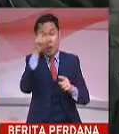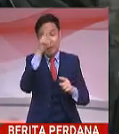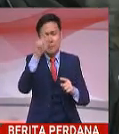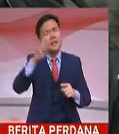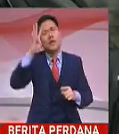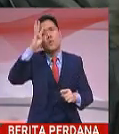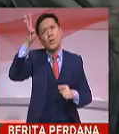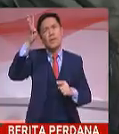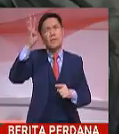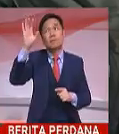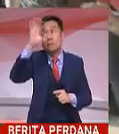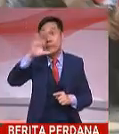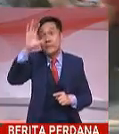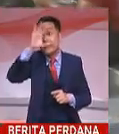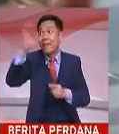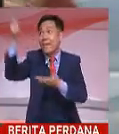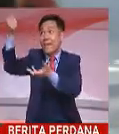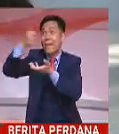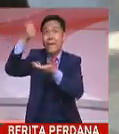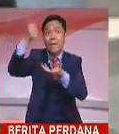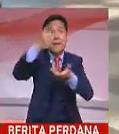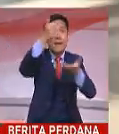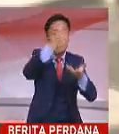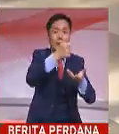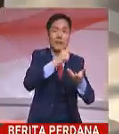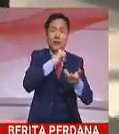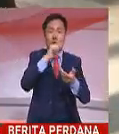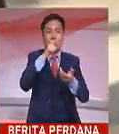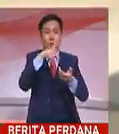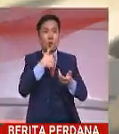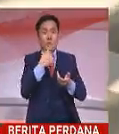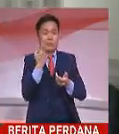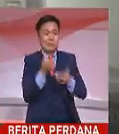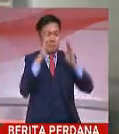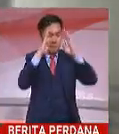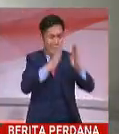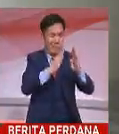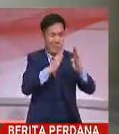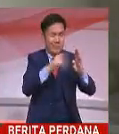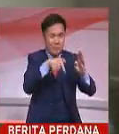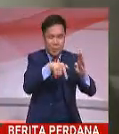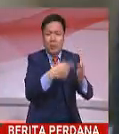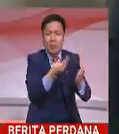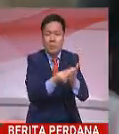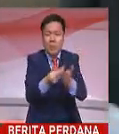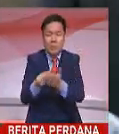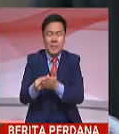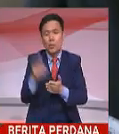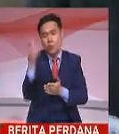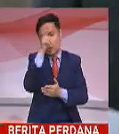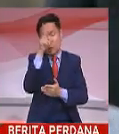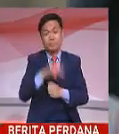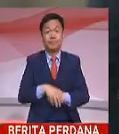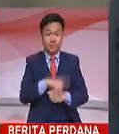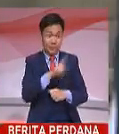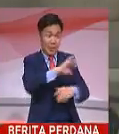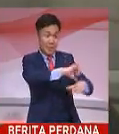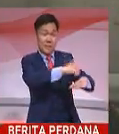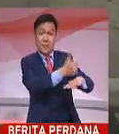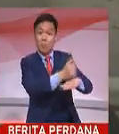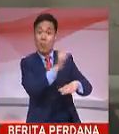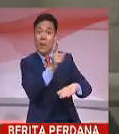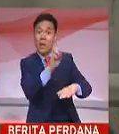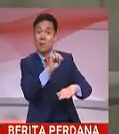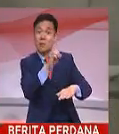mencari sumber dan peruntukan di luar kerangka pendapatan kerajaan. Dan itu antara sebab Yayasan 1MDB